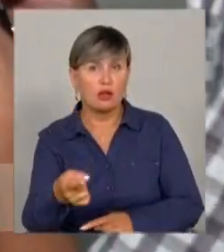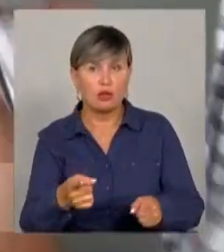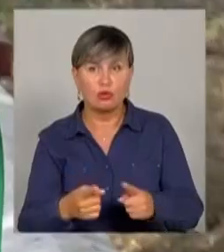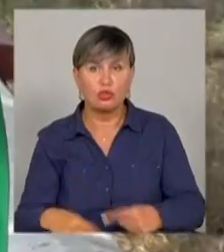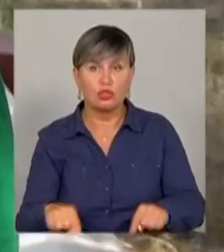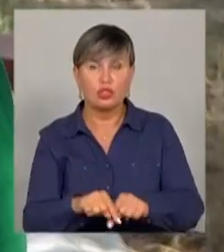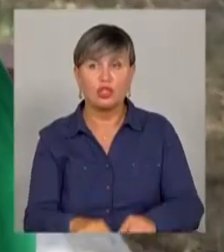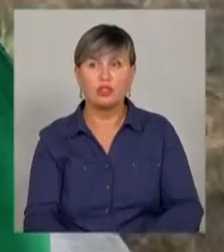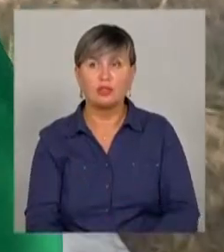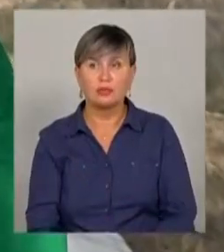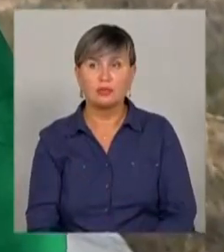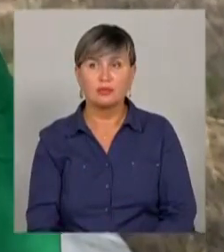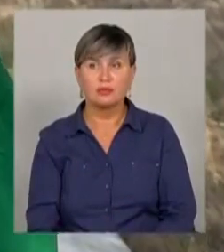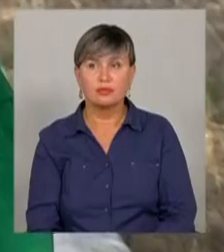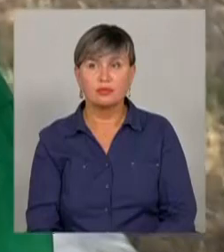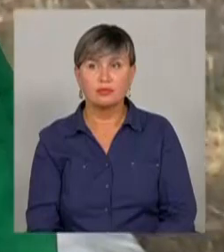учреждения.